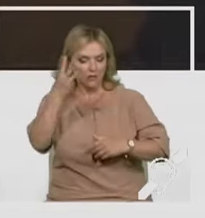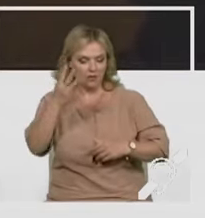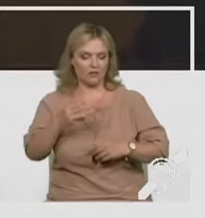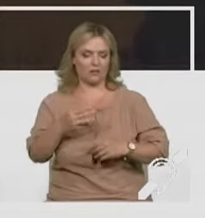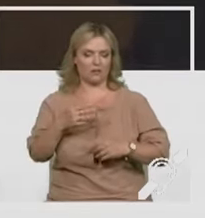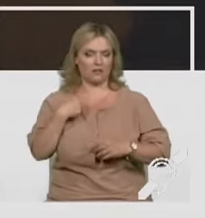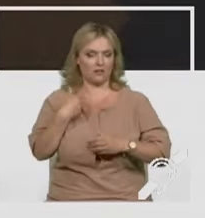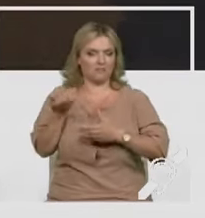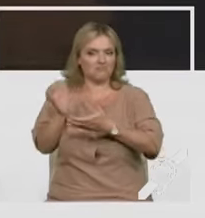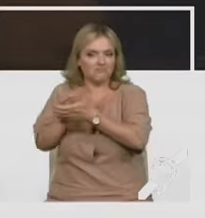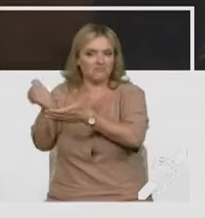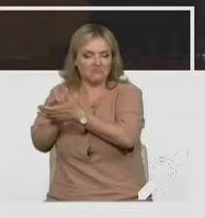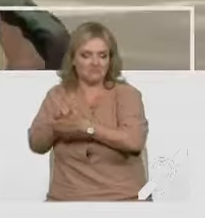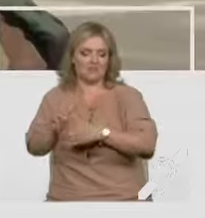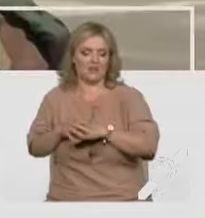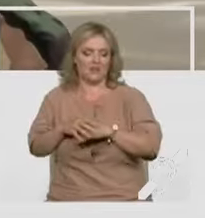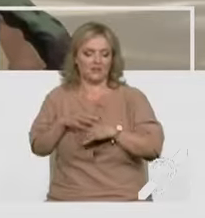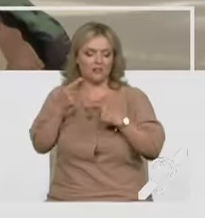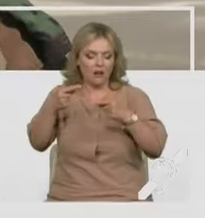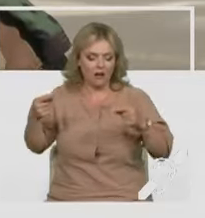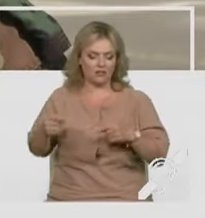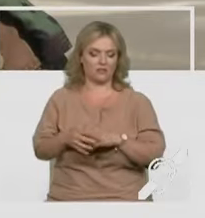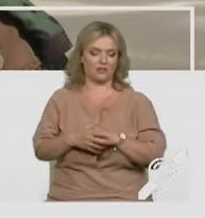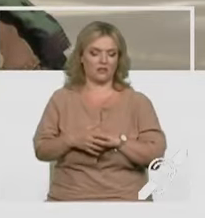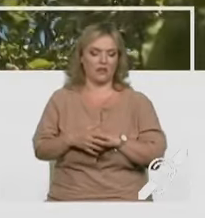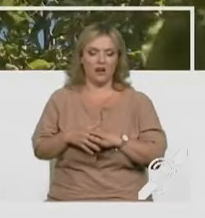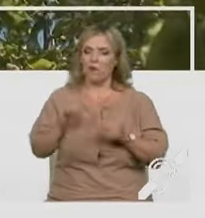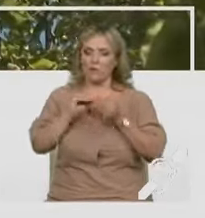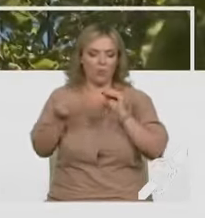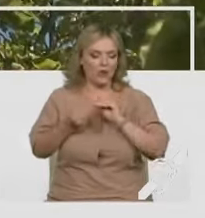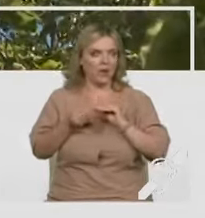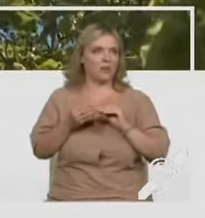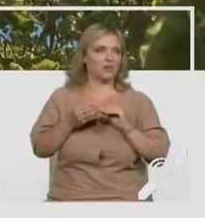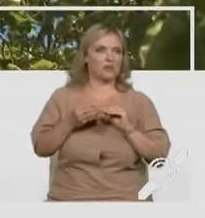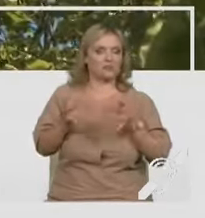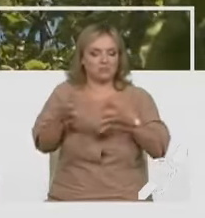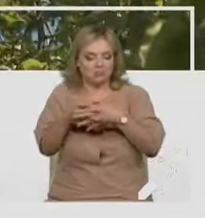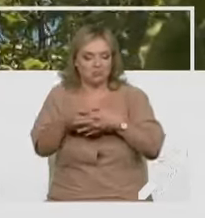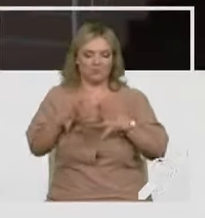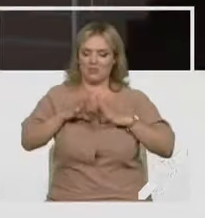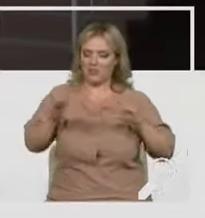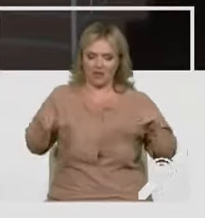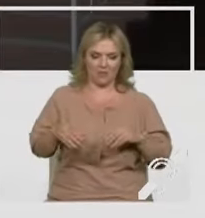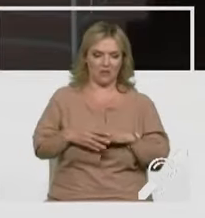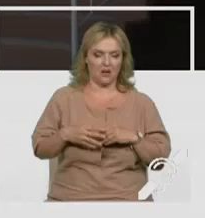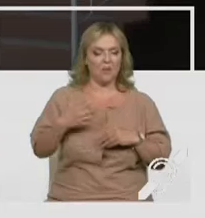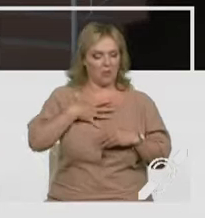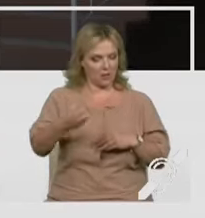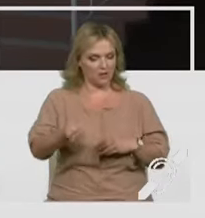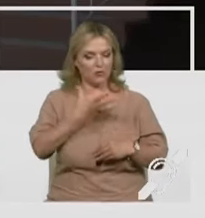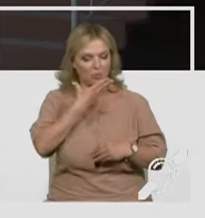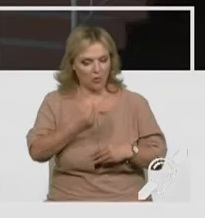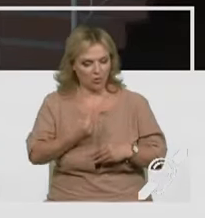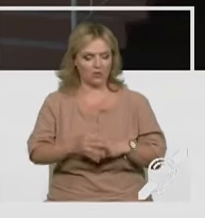întâlnesc persoane noi, să învăț de la ele. Probleme de integrare nu am avut. M-au primit foarte frumos, cu brațele deschise. N-am